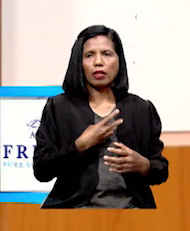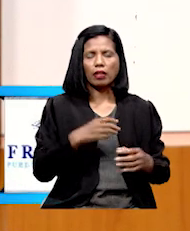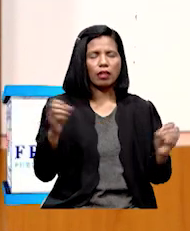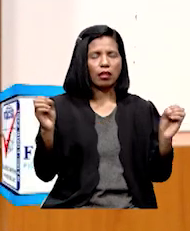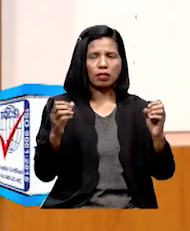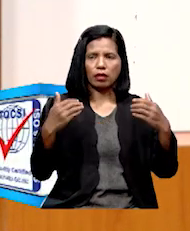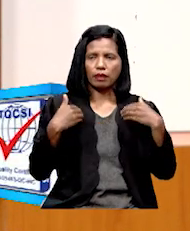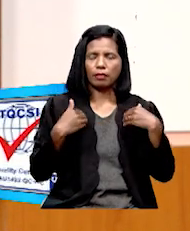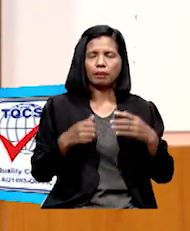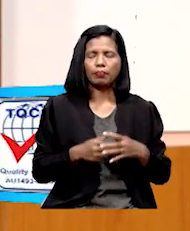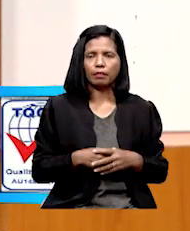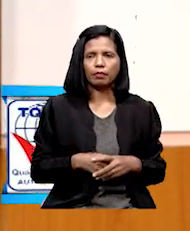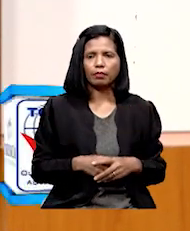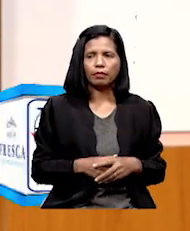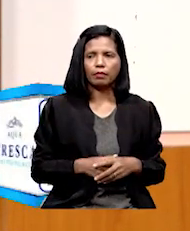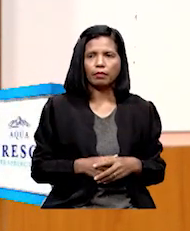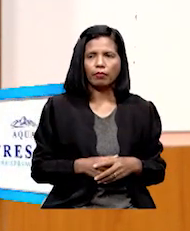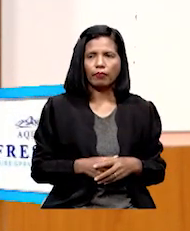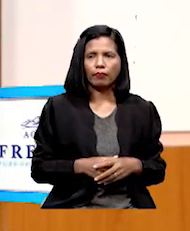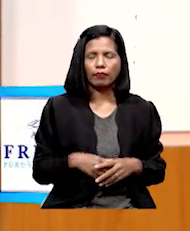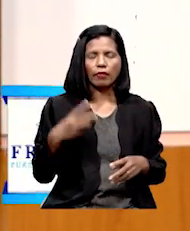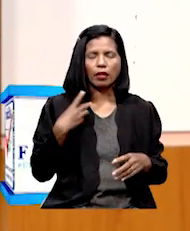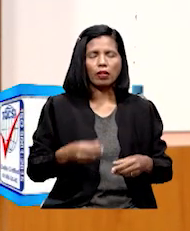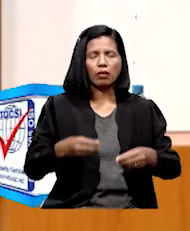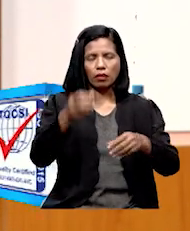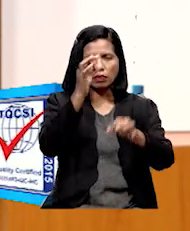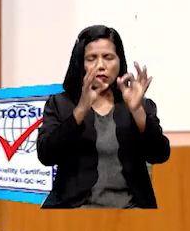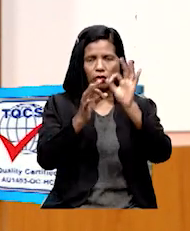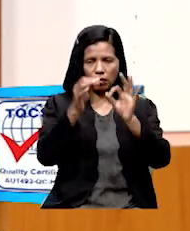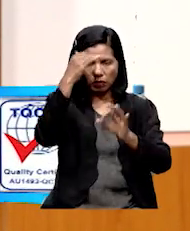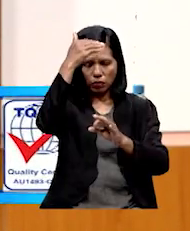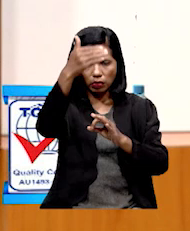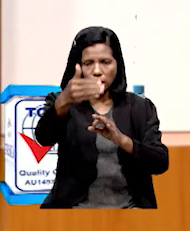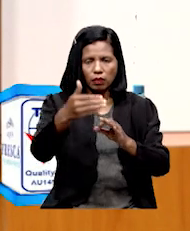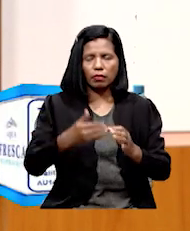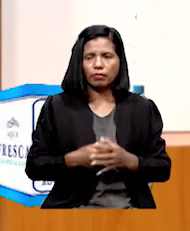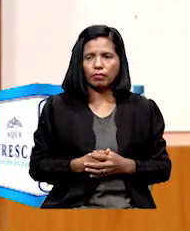laihon. I tambe confiança ba futuro, ya, ba futuro.